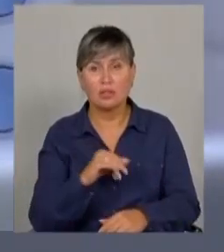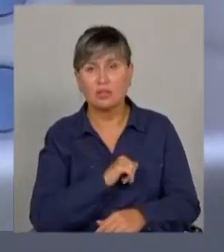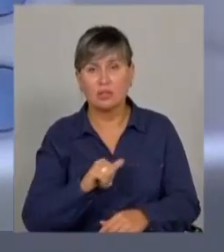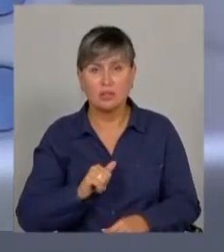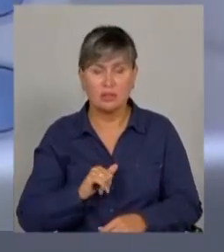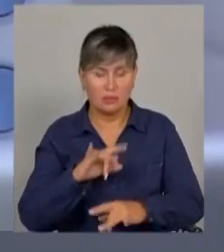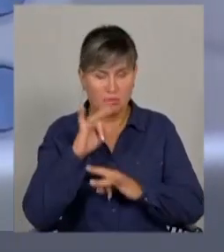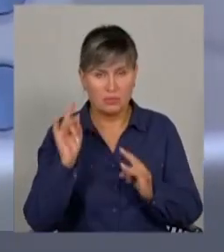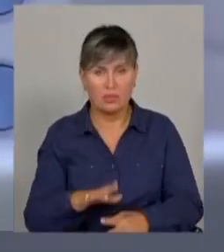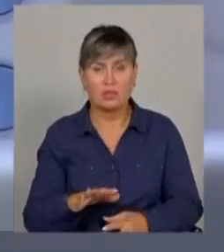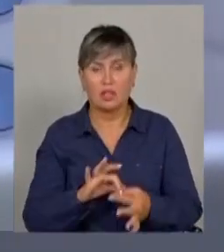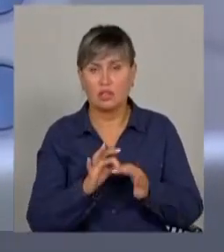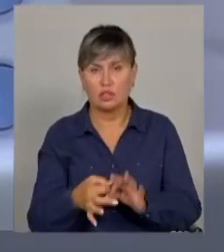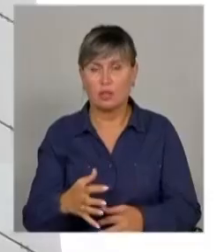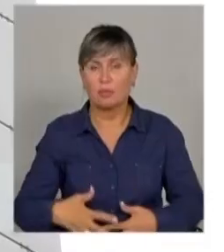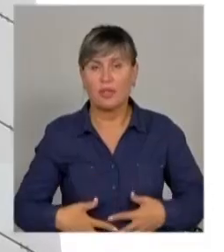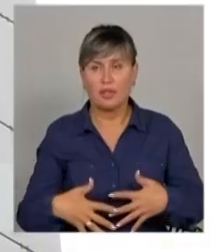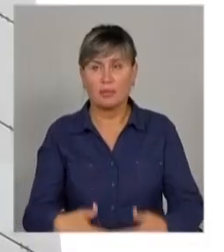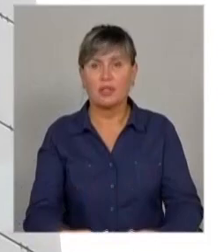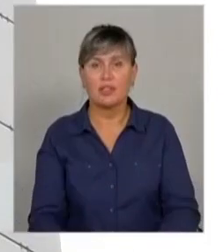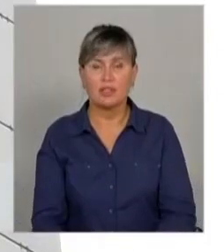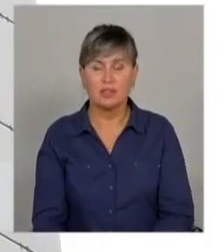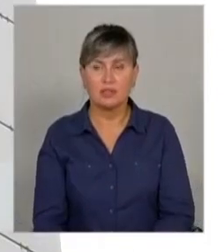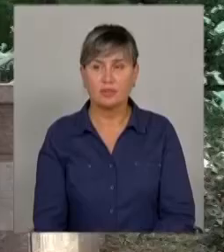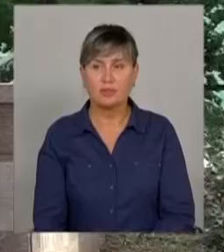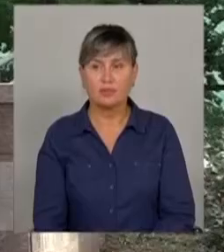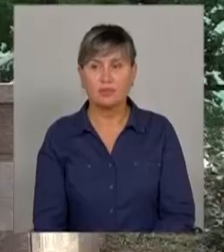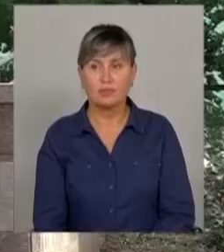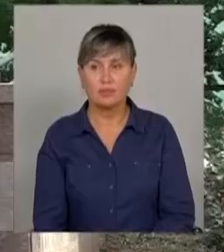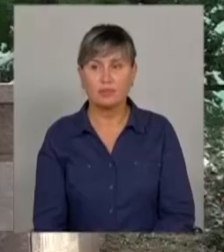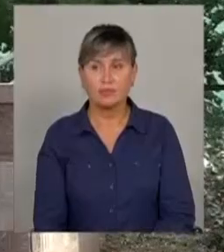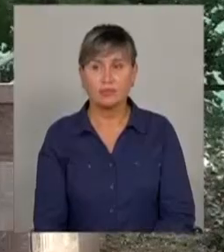непредсказуемых осложнений беременности. Айдана Нураш, Сагындык Нарыков, телеканал «Алматы».